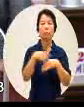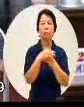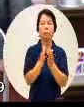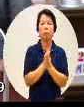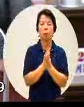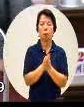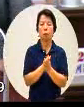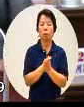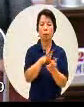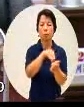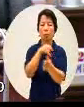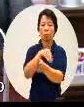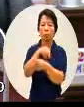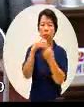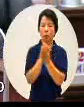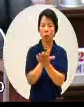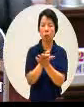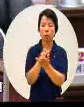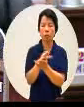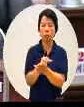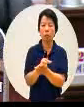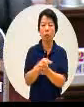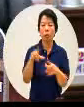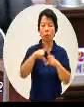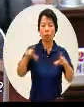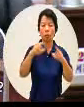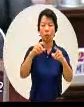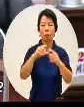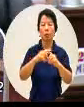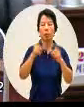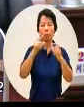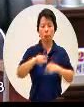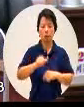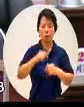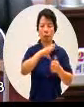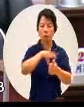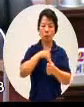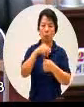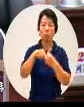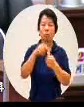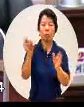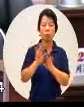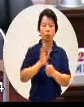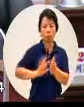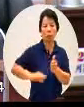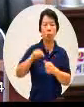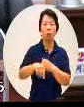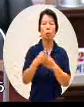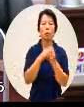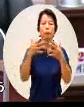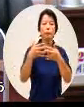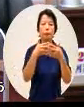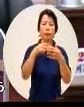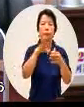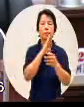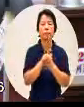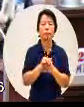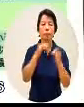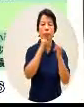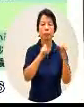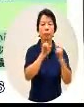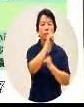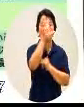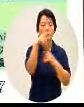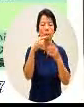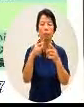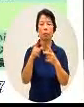都是受這兩個主要經濟學大師的影響來下業美國主要政黨大家都知道是民主黨跟共和黨